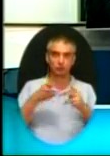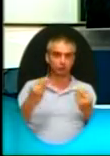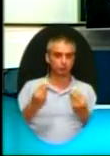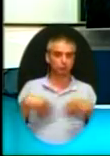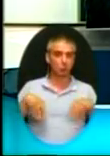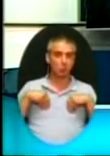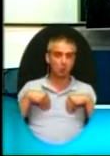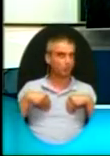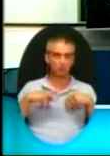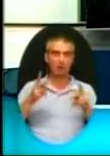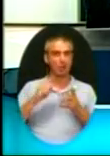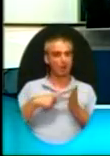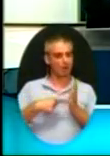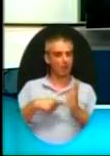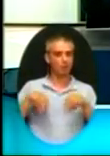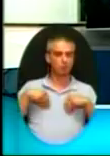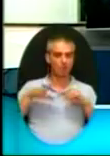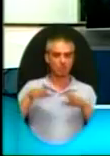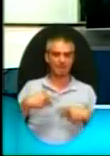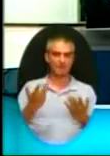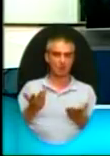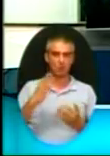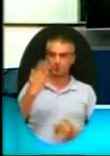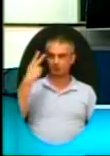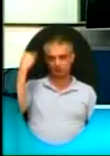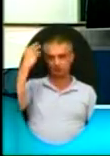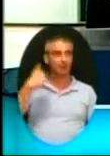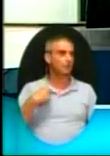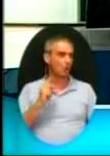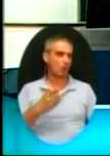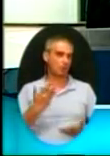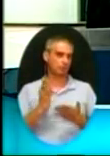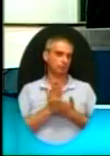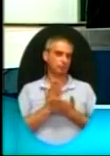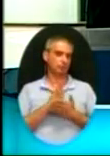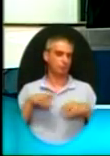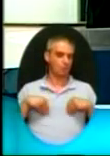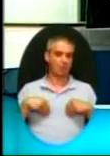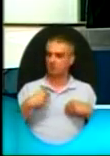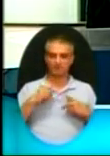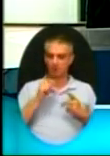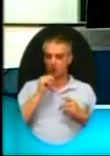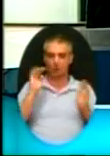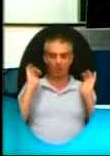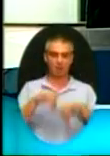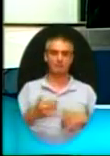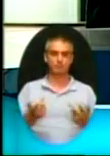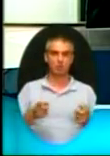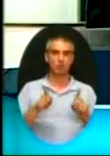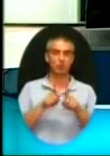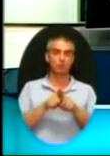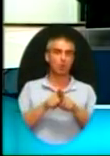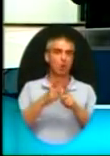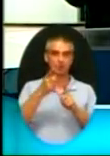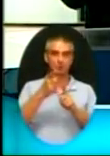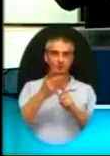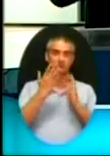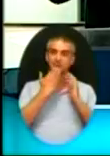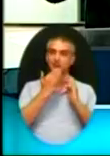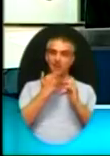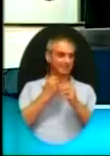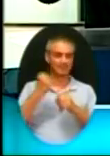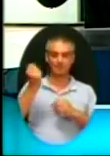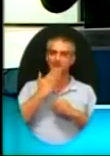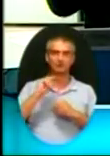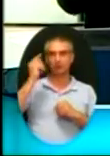איזושהי מוכנות, אתה לא יכול להראות מוכנות אפילו בצד הפלסטיני כיום. אני יכול להראות כיום. מוכנות, אבל אני לא מוכן ליפול בפחים, וכמו שדרך אגב הימין הישראלי,